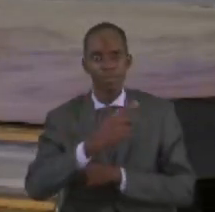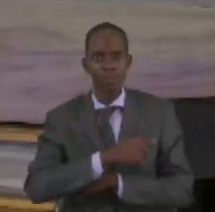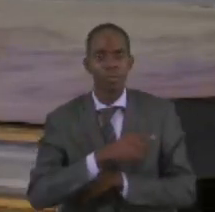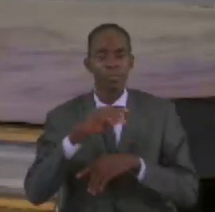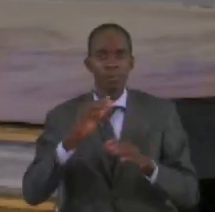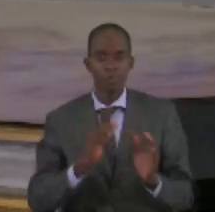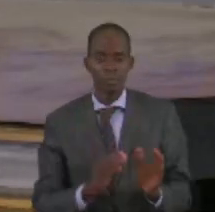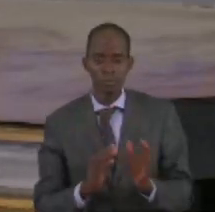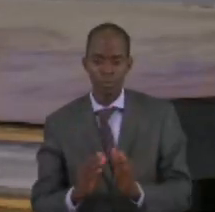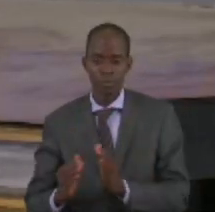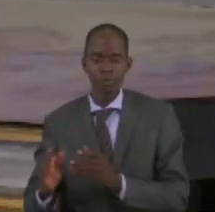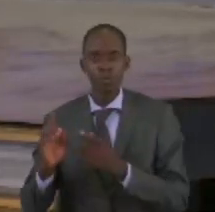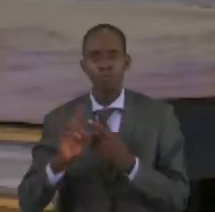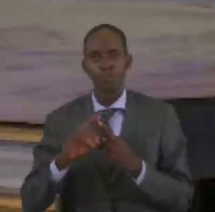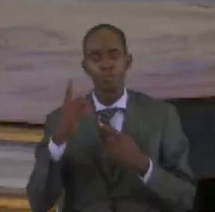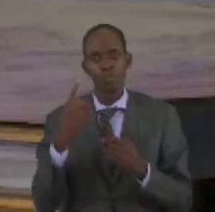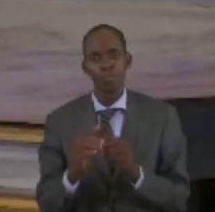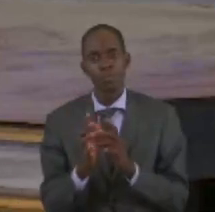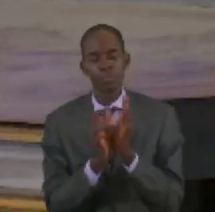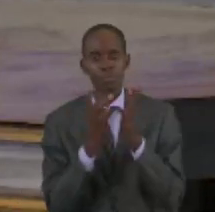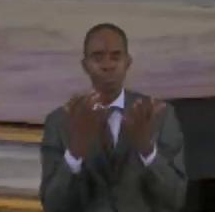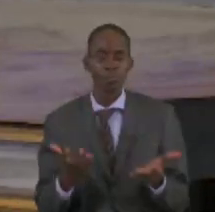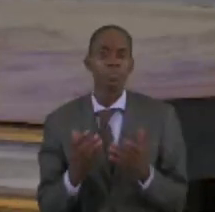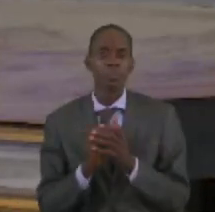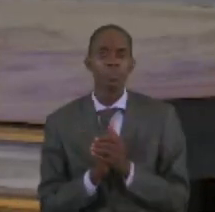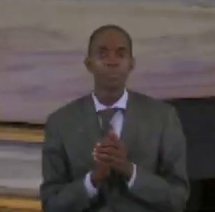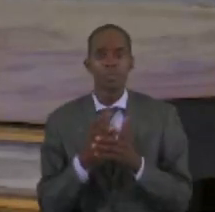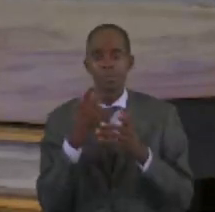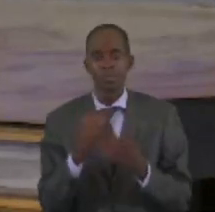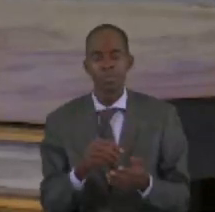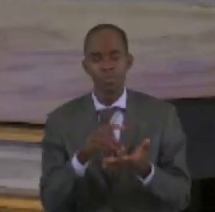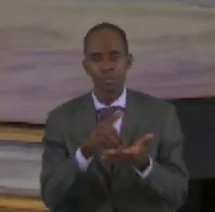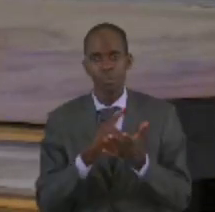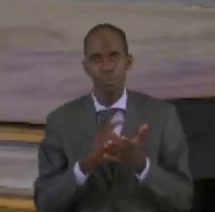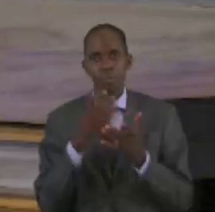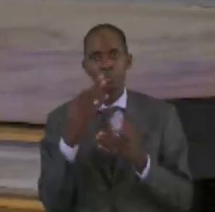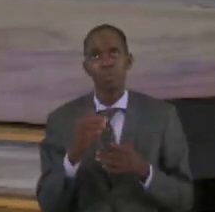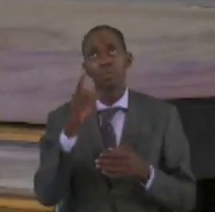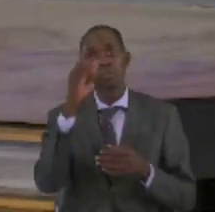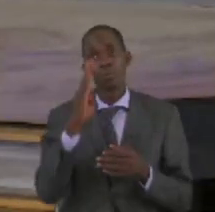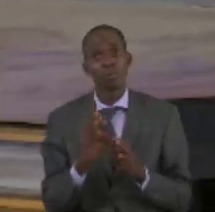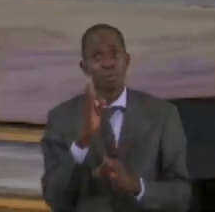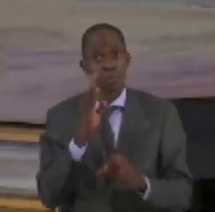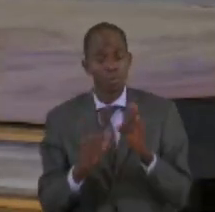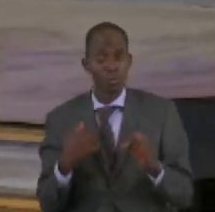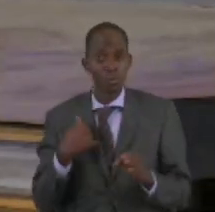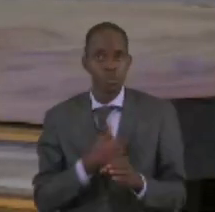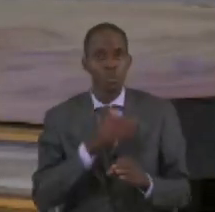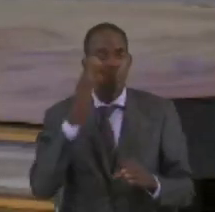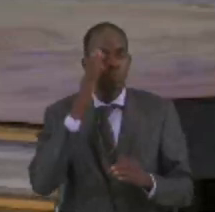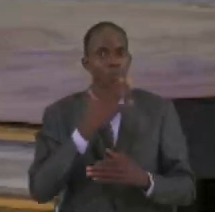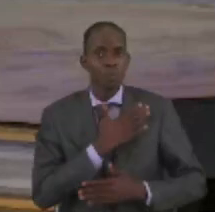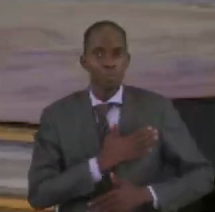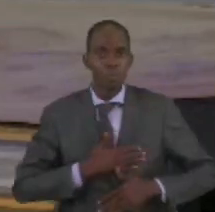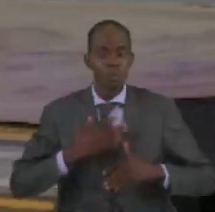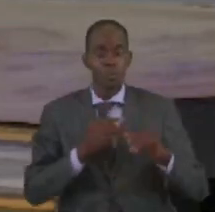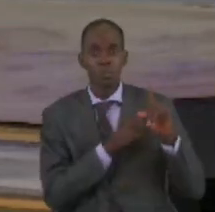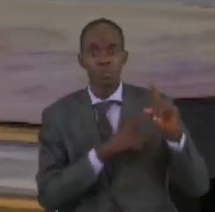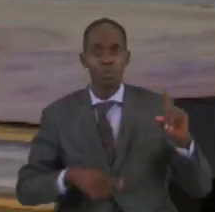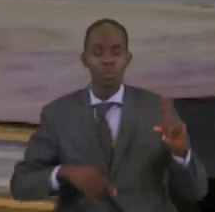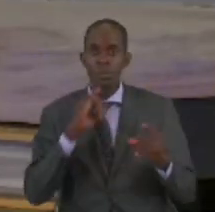jour selon les Écritures. L'exigence de Dieu est que si nous allons plaire à